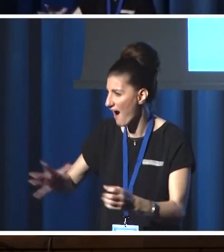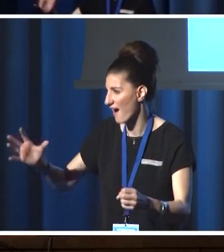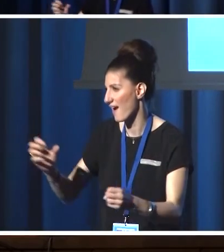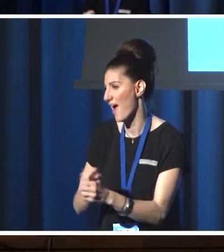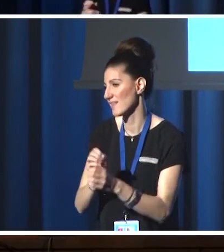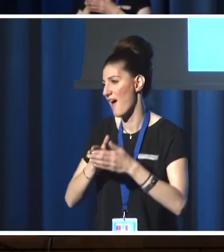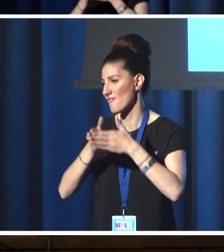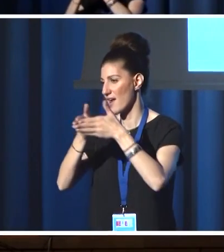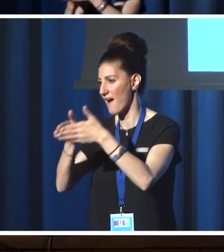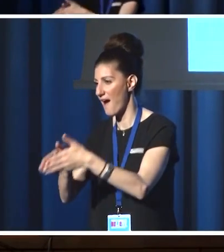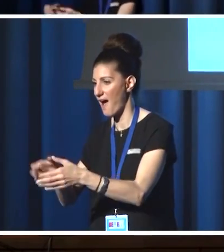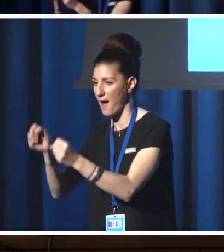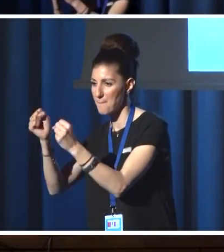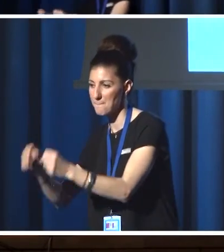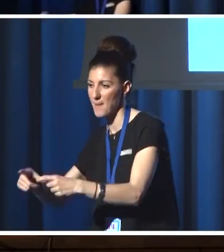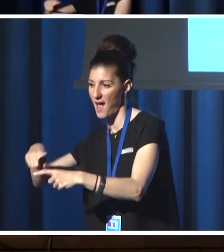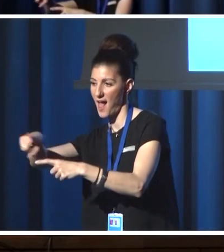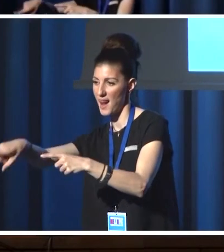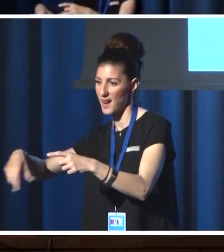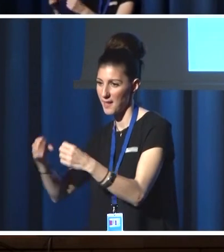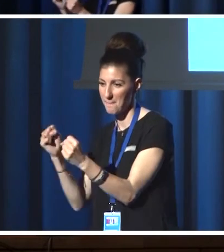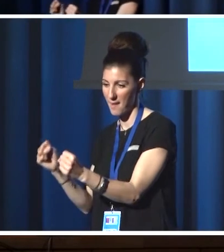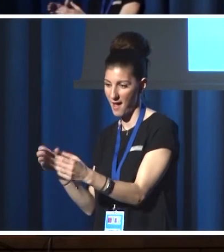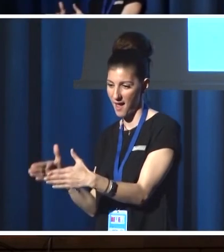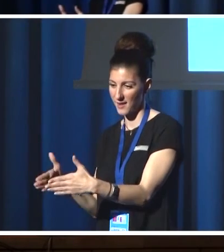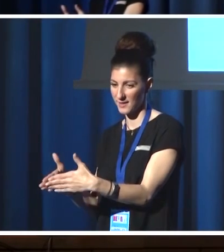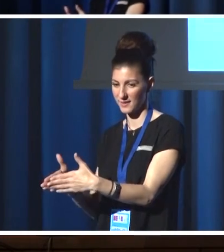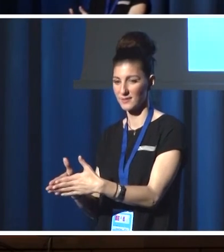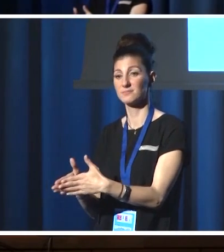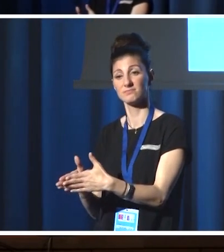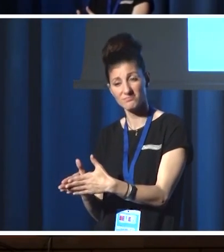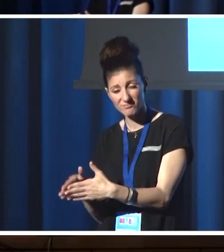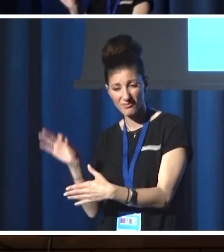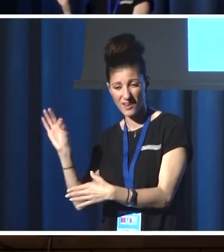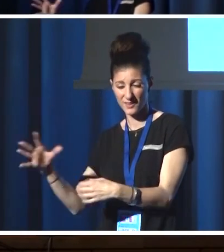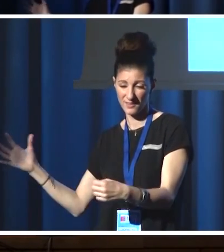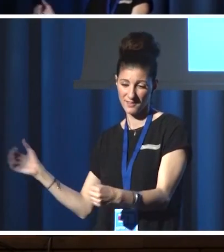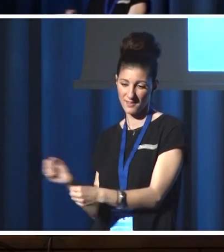τελικό λιμάνι πλέον εκεί τι